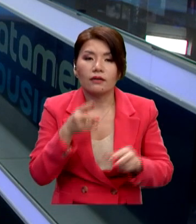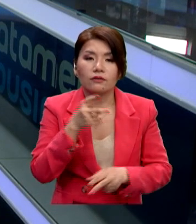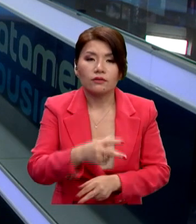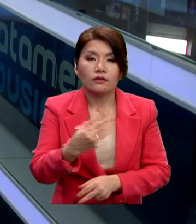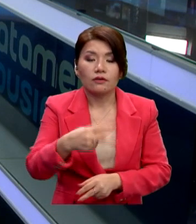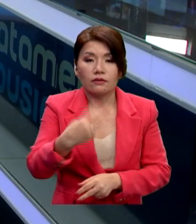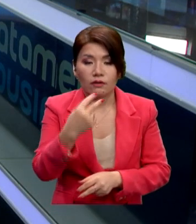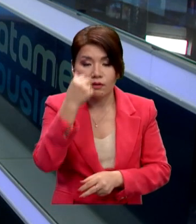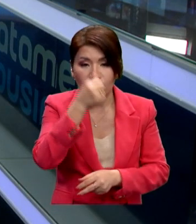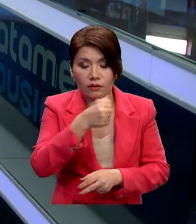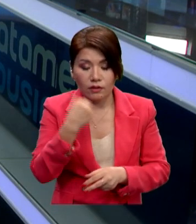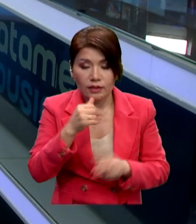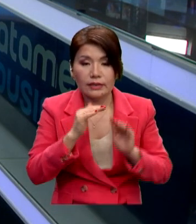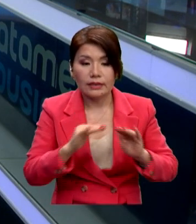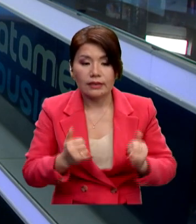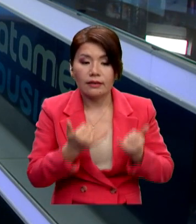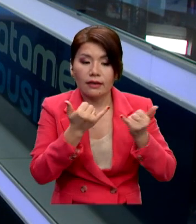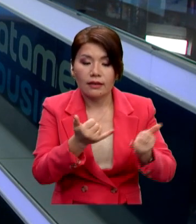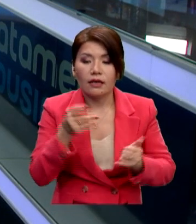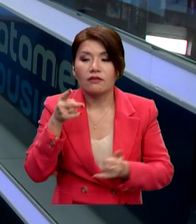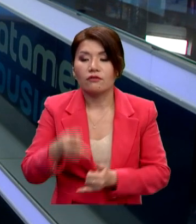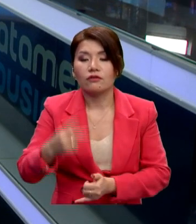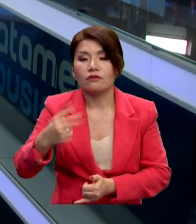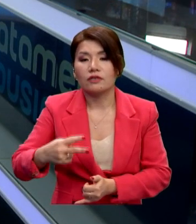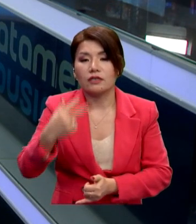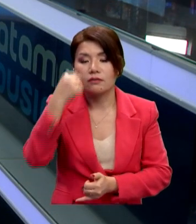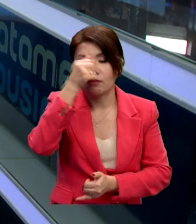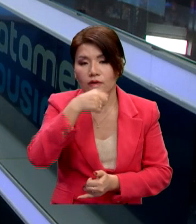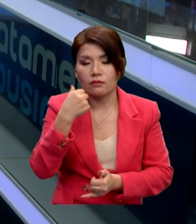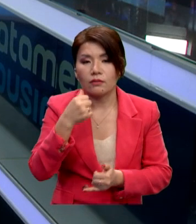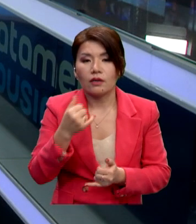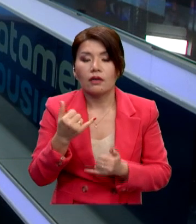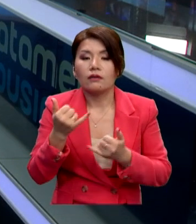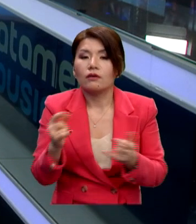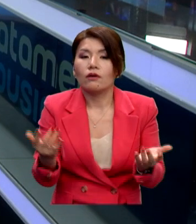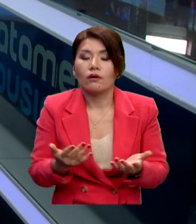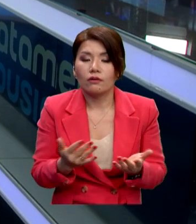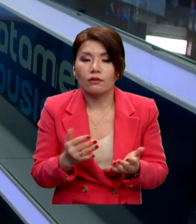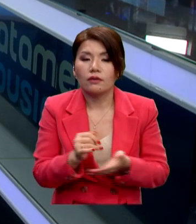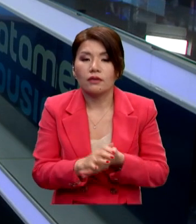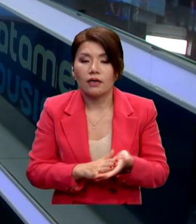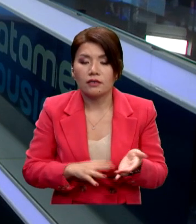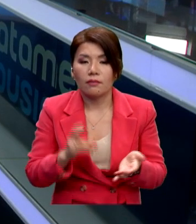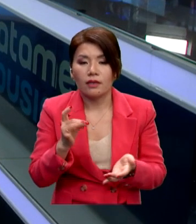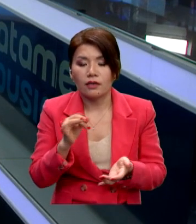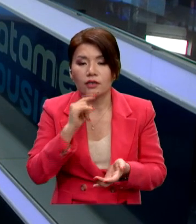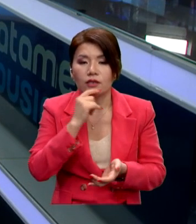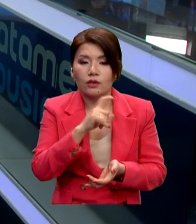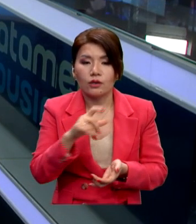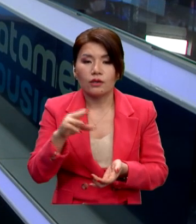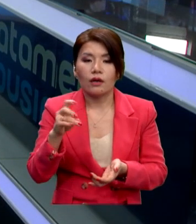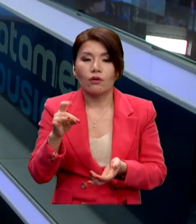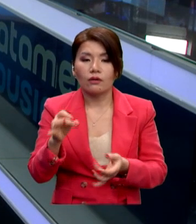детей. На какой сфере правительство сделает упор в 2023-м? Саяна Санакова выслушала прогнозы политологов, экономистов и даже